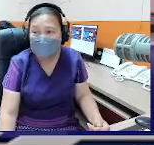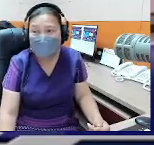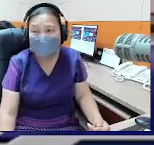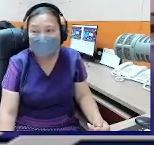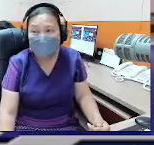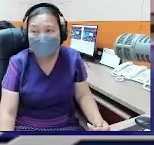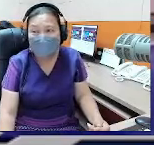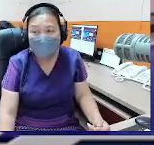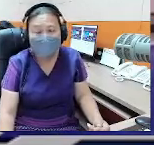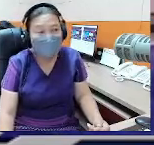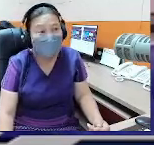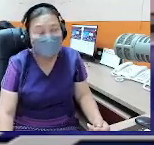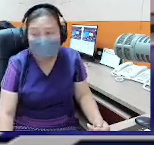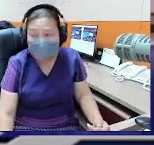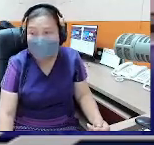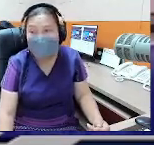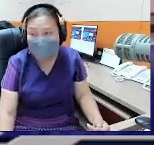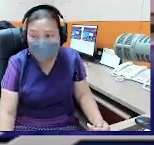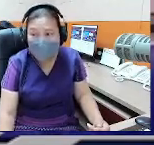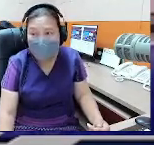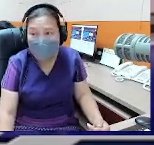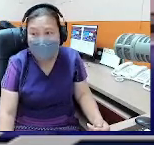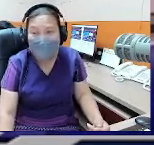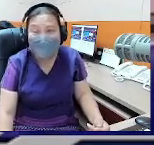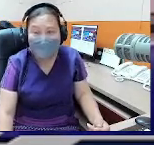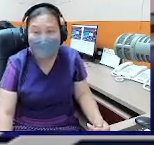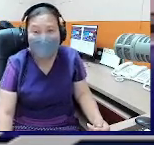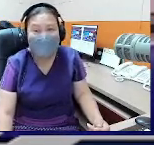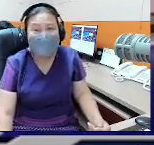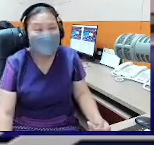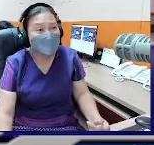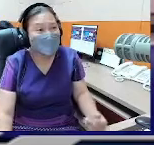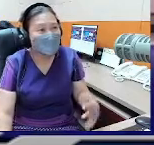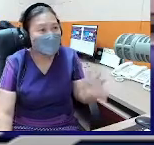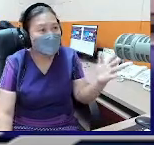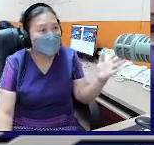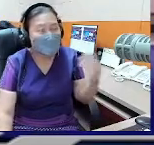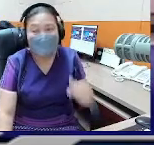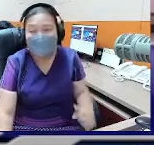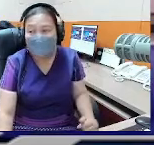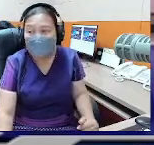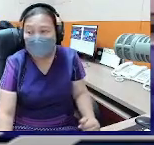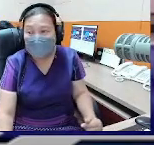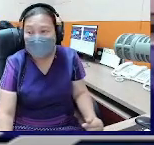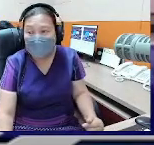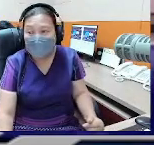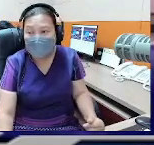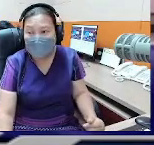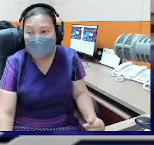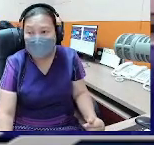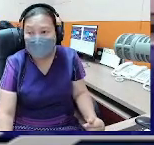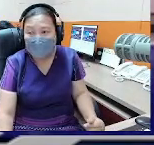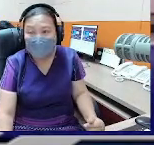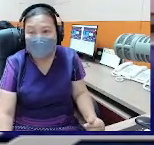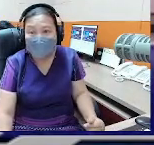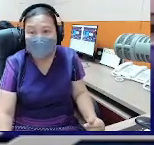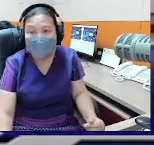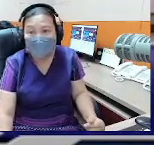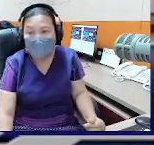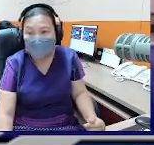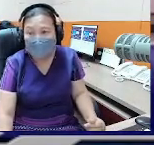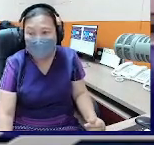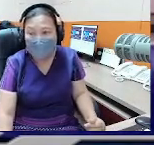มหาวิทยาลัยได้เลยตั้งแต่ปีแรกค่ะ ค่ะ แล้วก็สถานที่อื่นๆมีอย่างเช่นมีครั